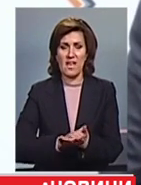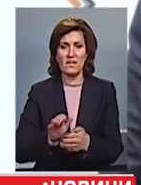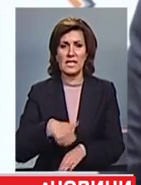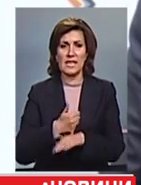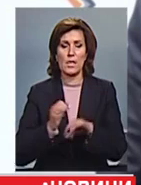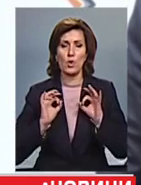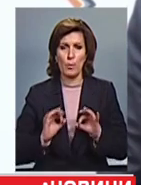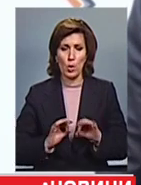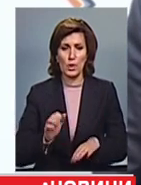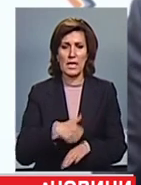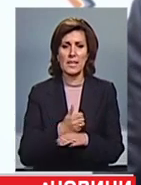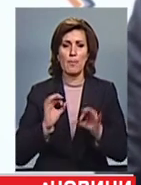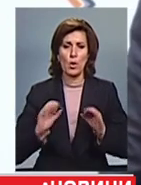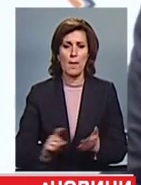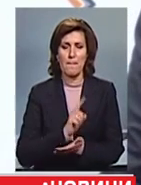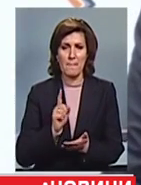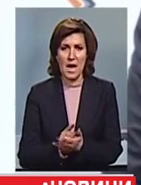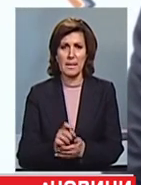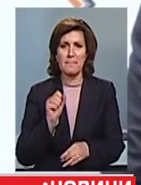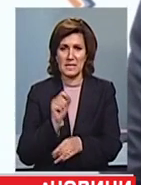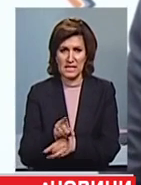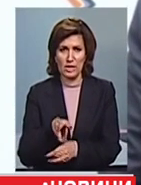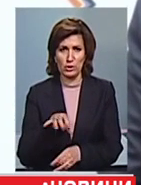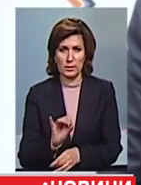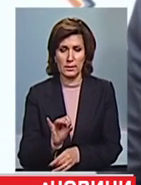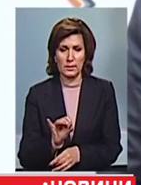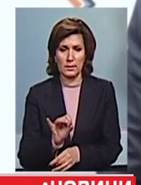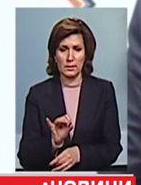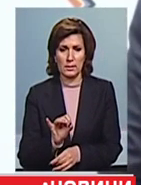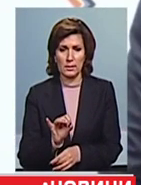генеральному прокурору. І генеральний прокурор має призначити